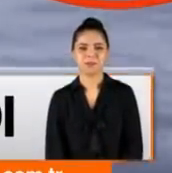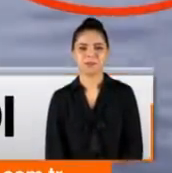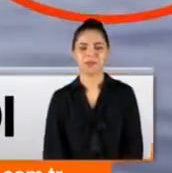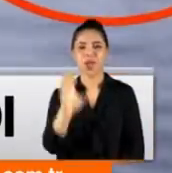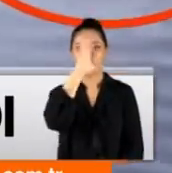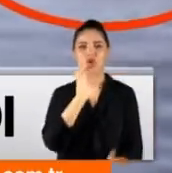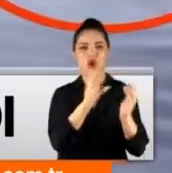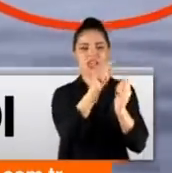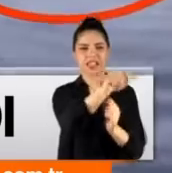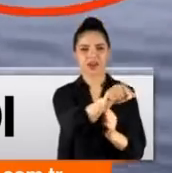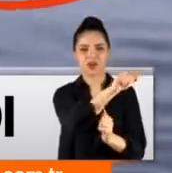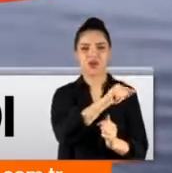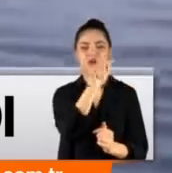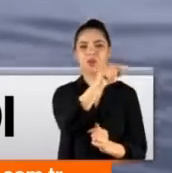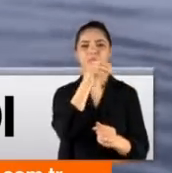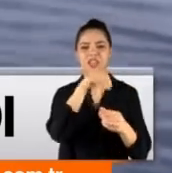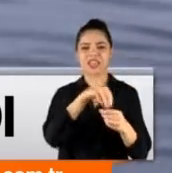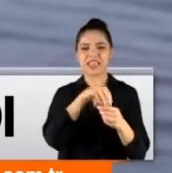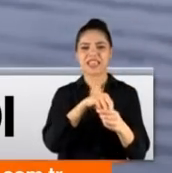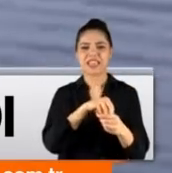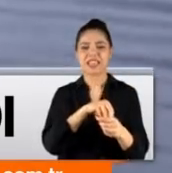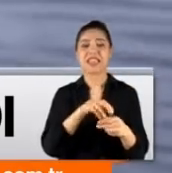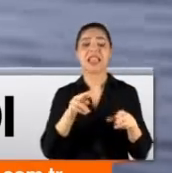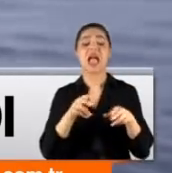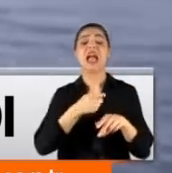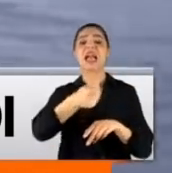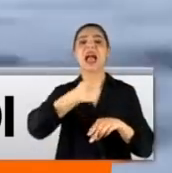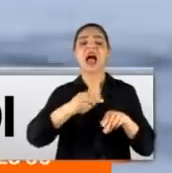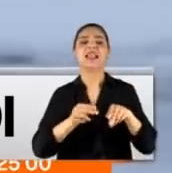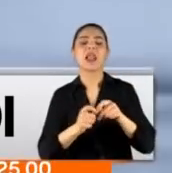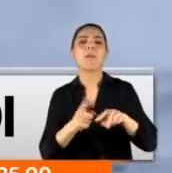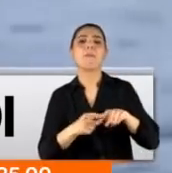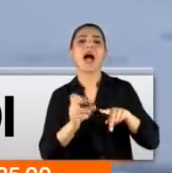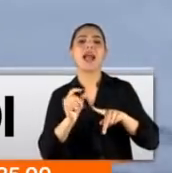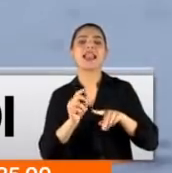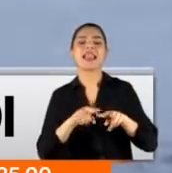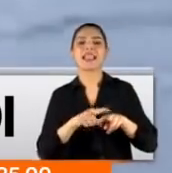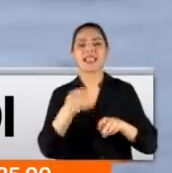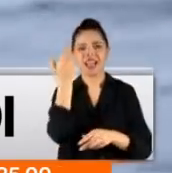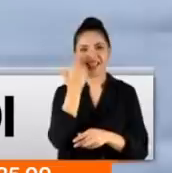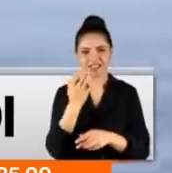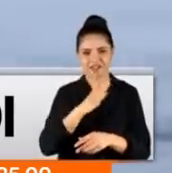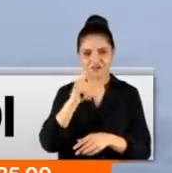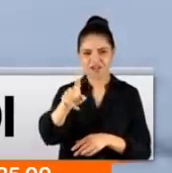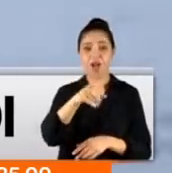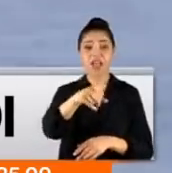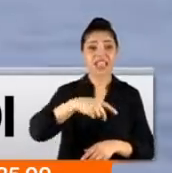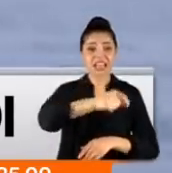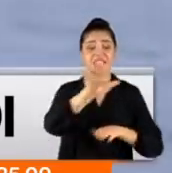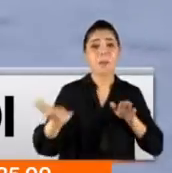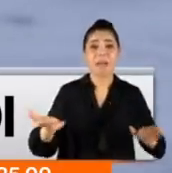Turist kafilesindekiler Güney Kutbu yakınlarında katil balinaları izliyordu. Bir süre sonra onlardan kaçan pengueni fark